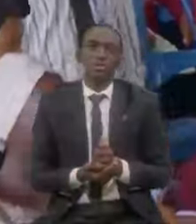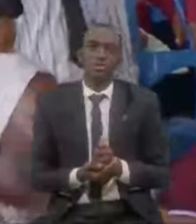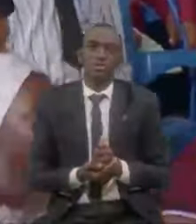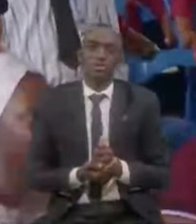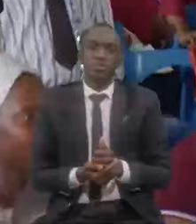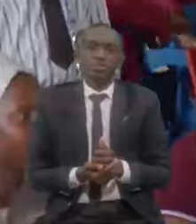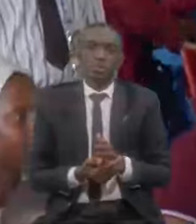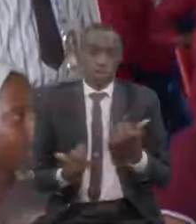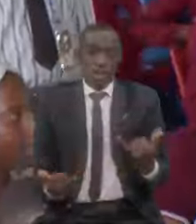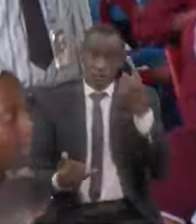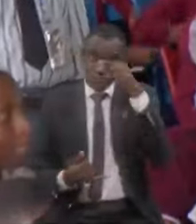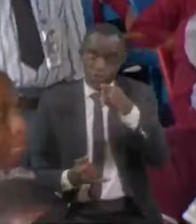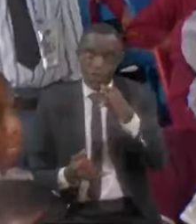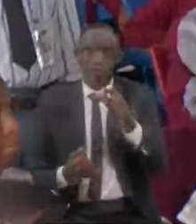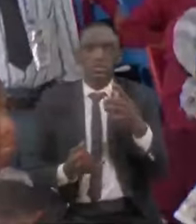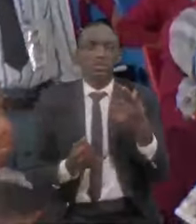Maintenant pour toi, le jour